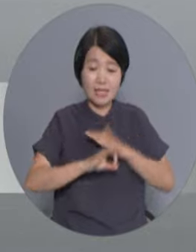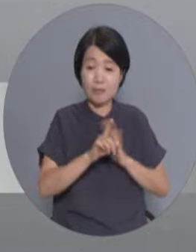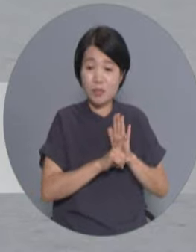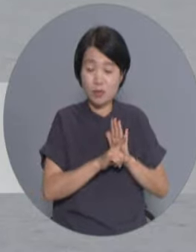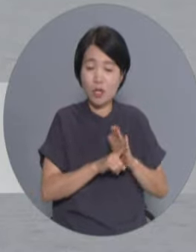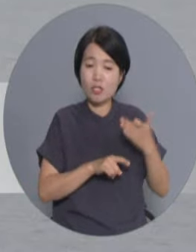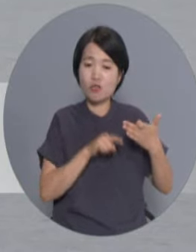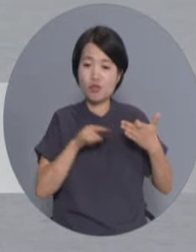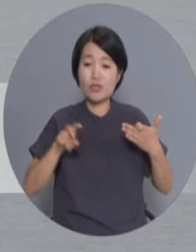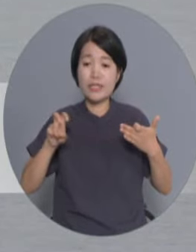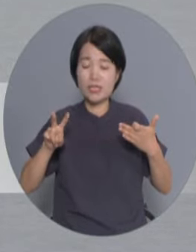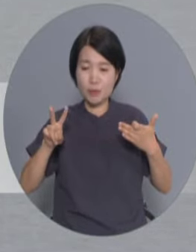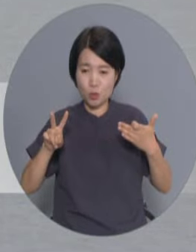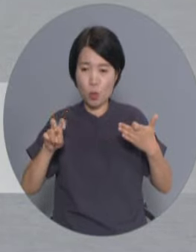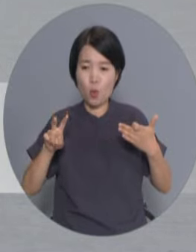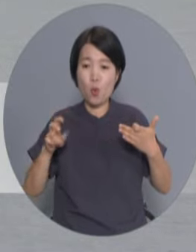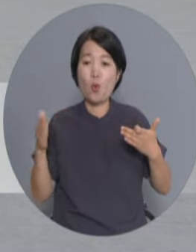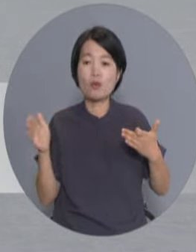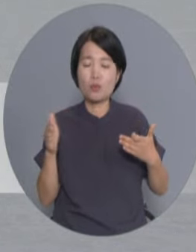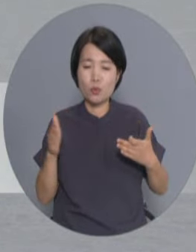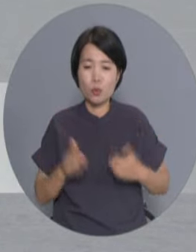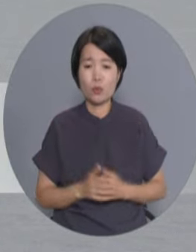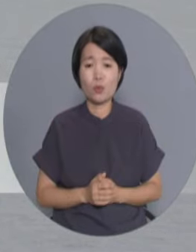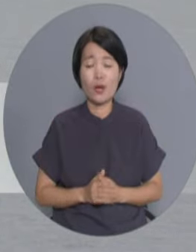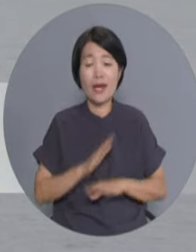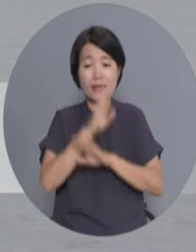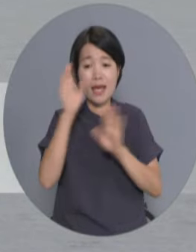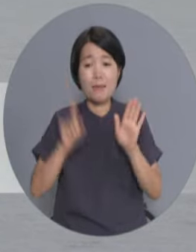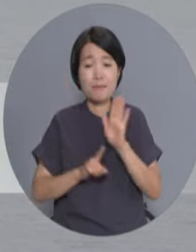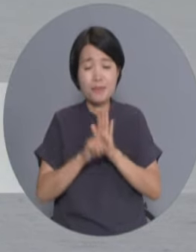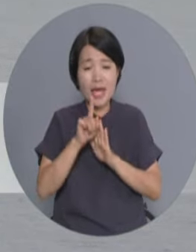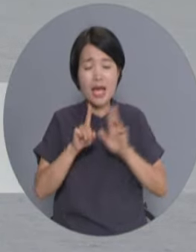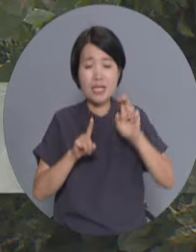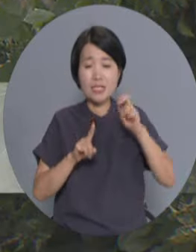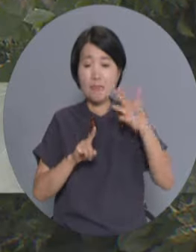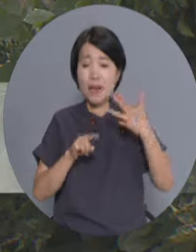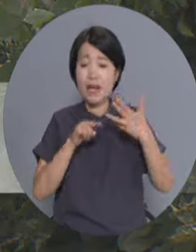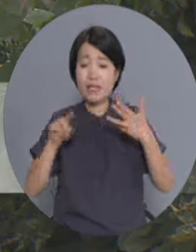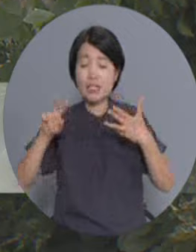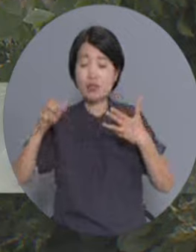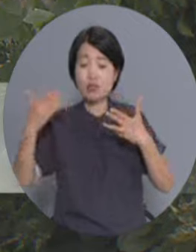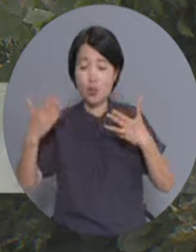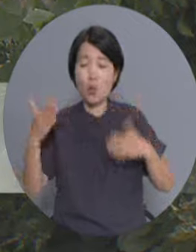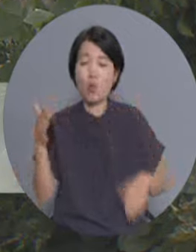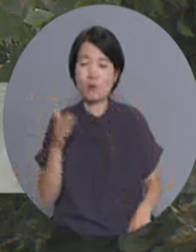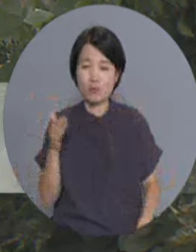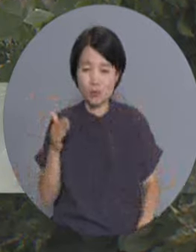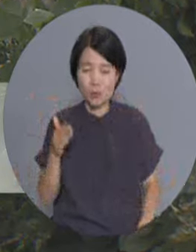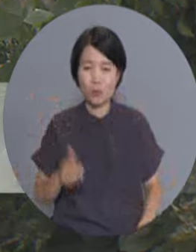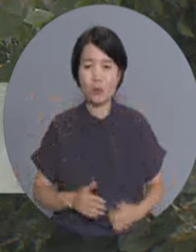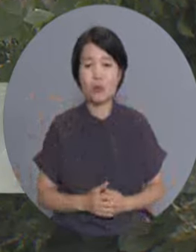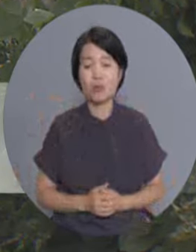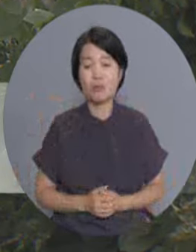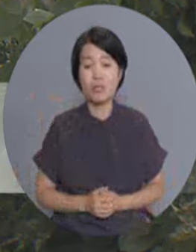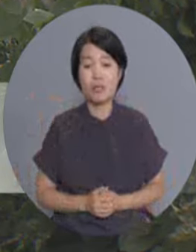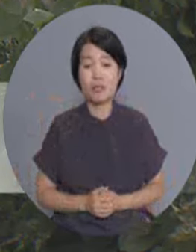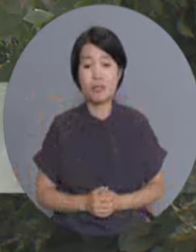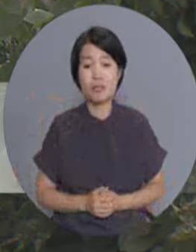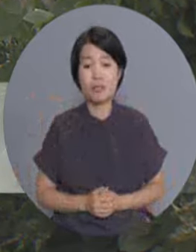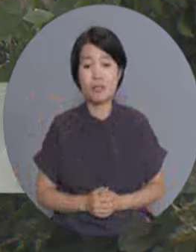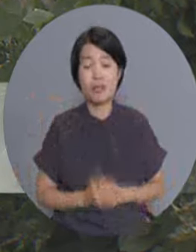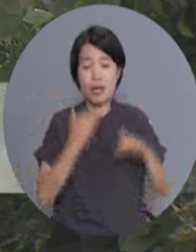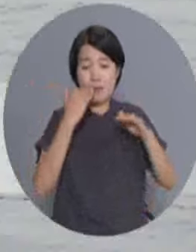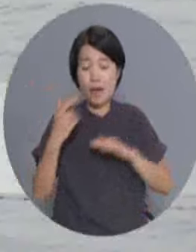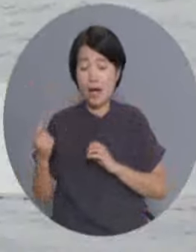최저기온이 19에서 22도의 분포를 보이겠고 한낮엔 최고 28도에서 29도까지 오르겠습니다.